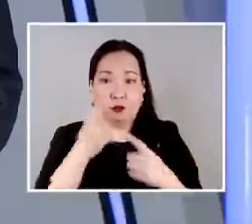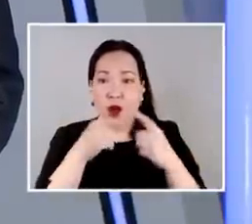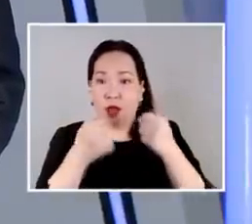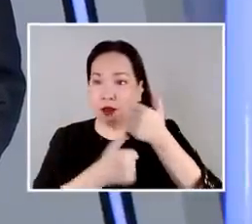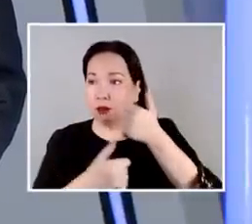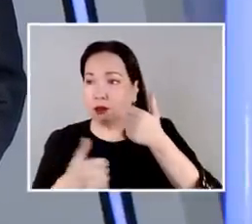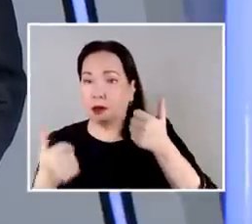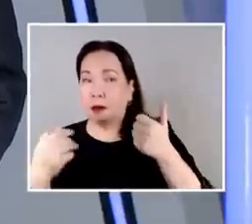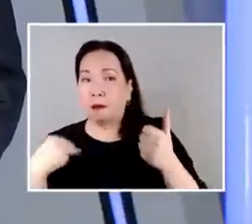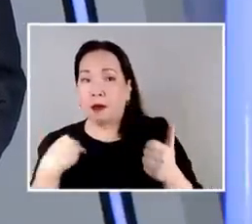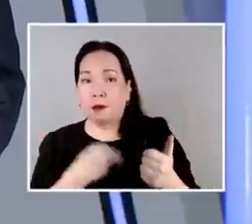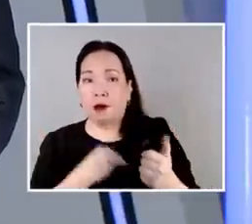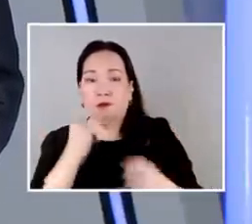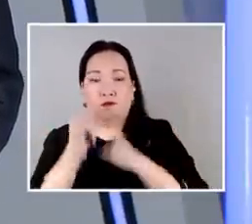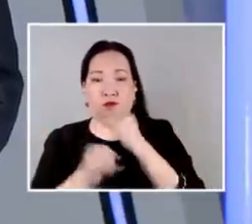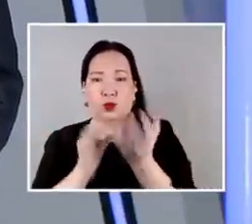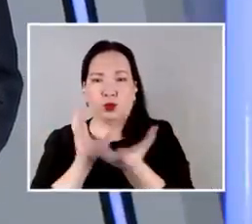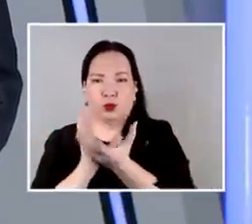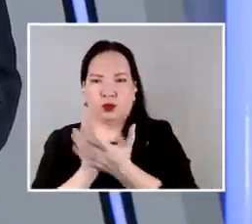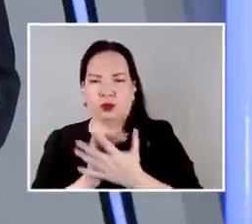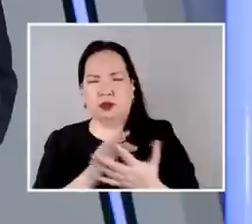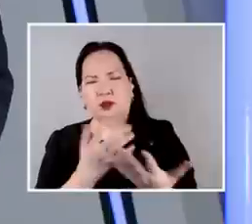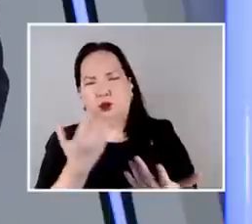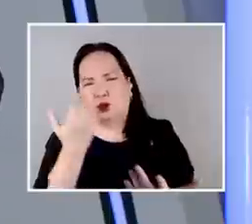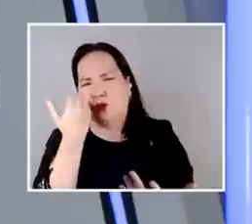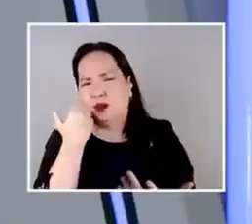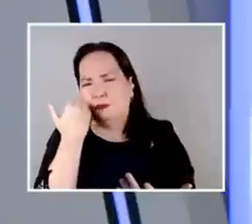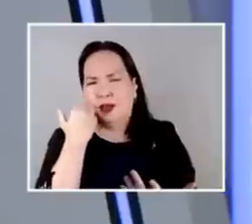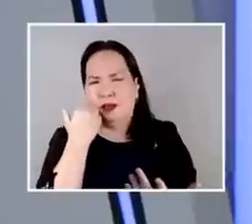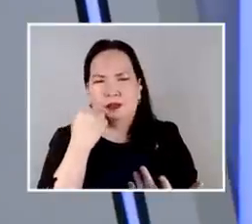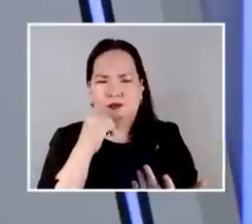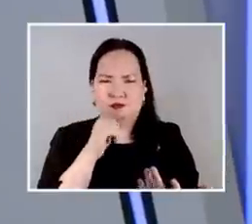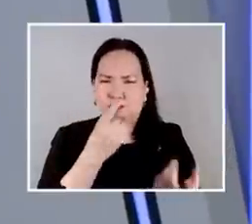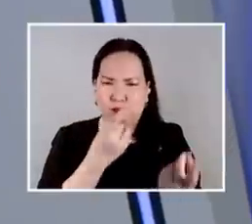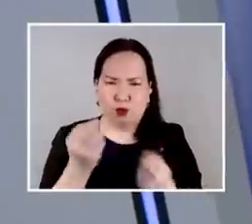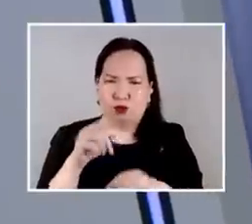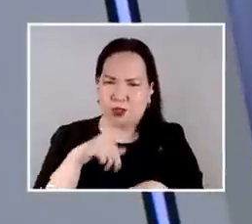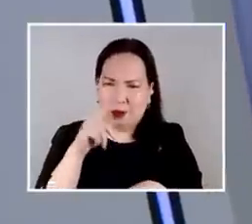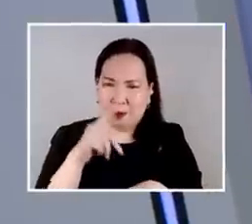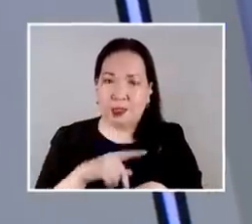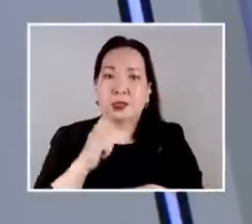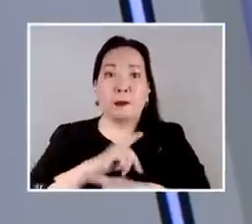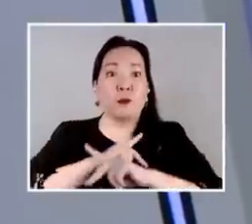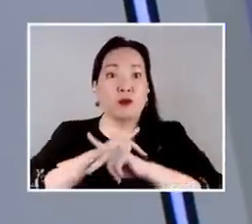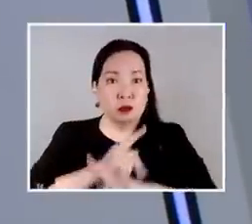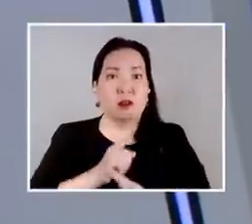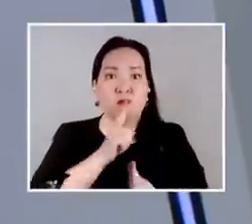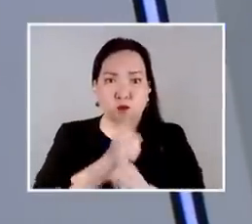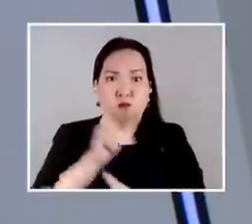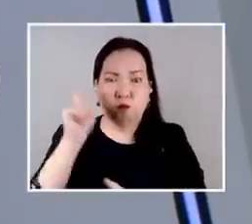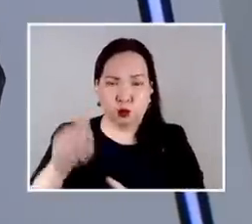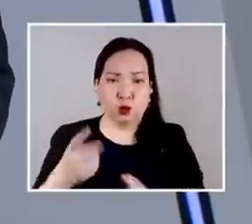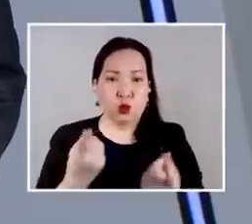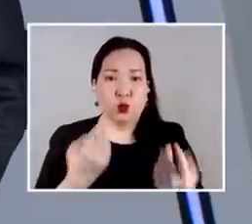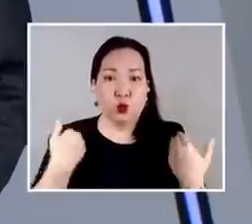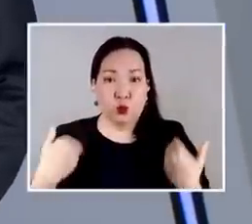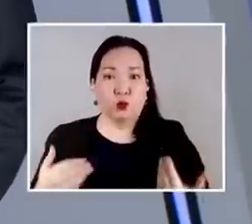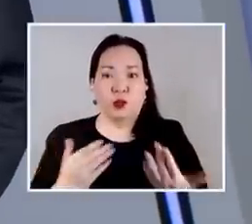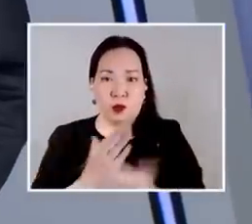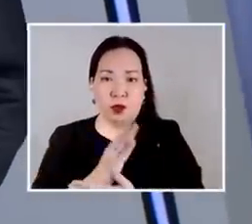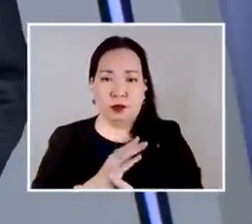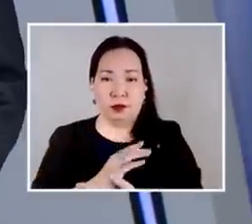international community, may mga dapat pang gawin ng Pilipinas para protektahan ang human rights.